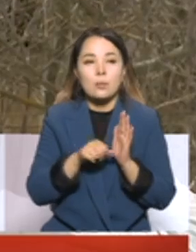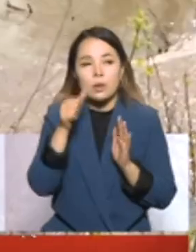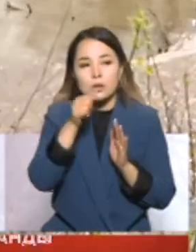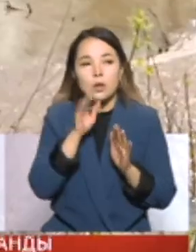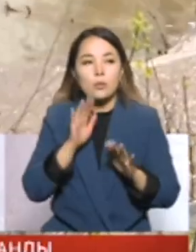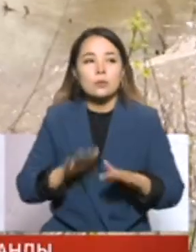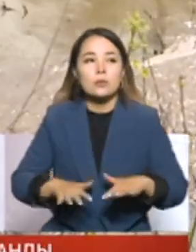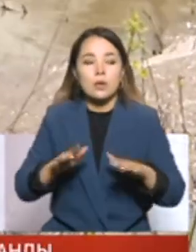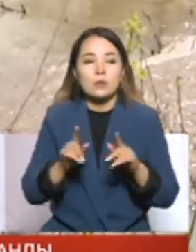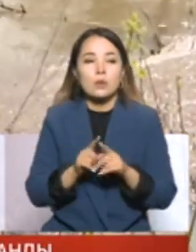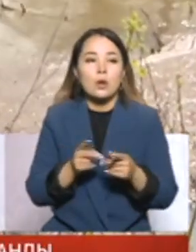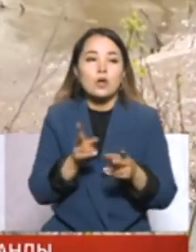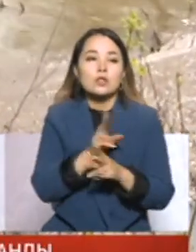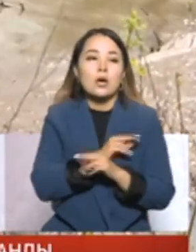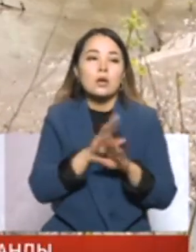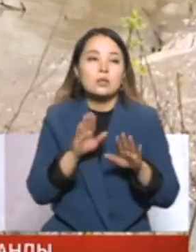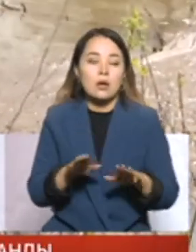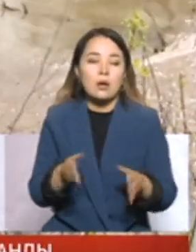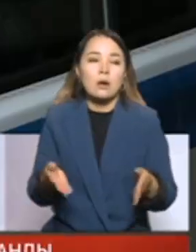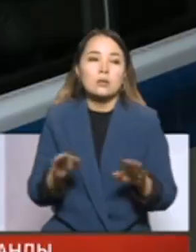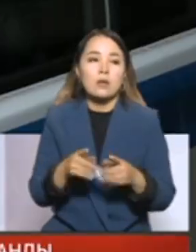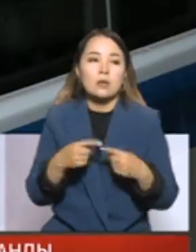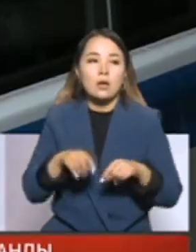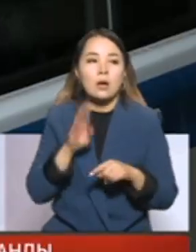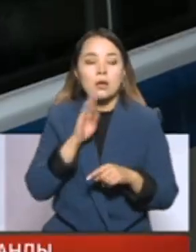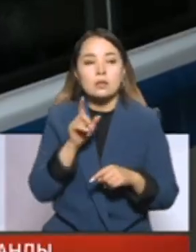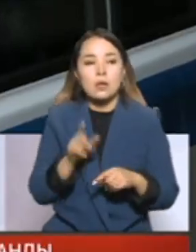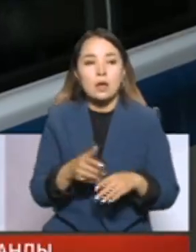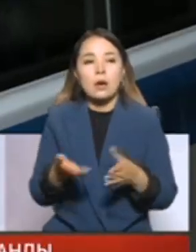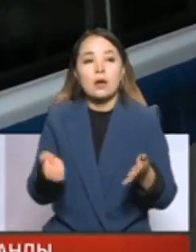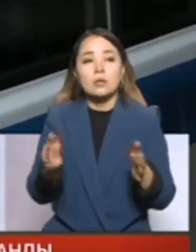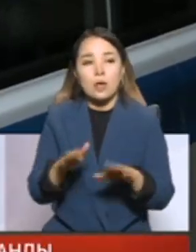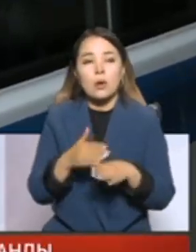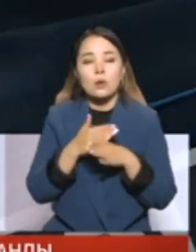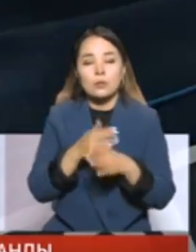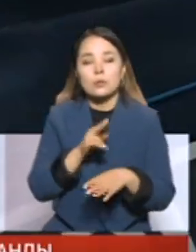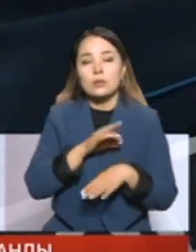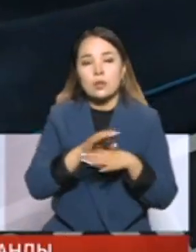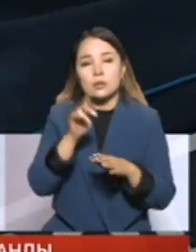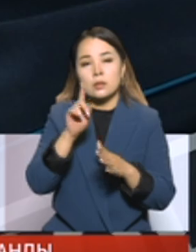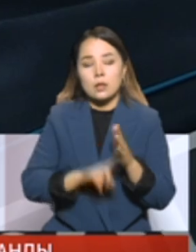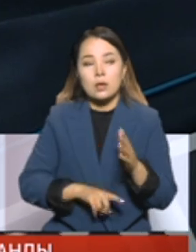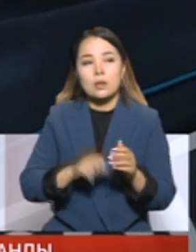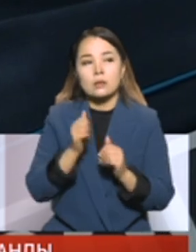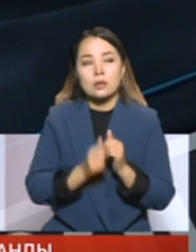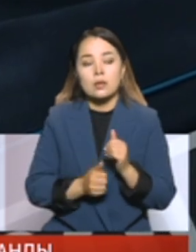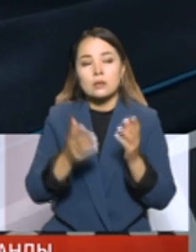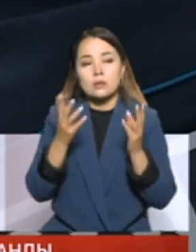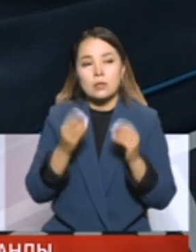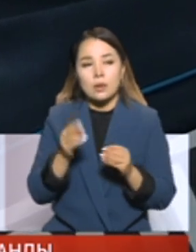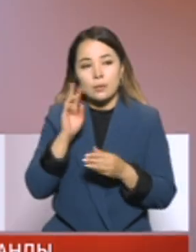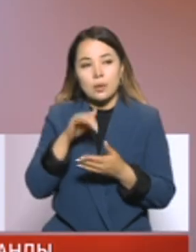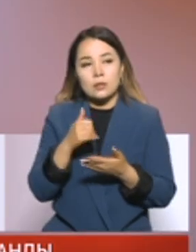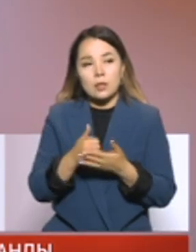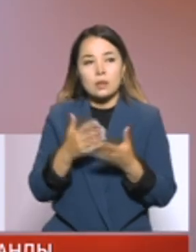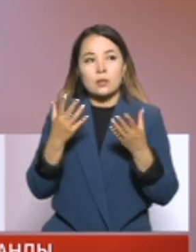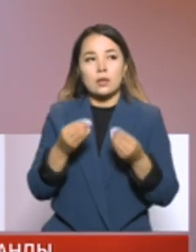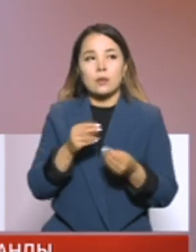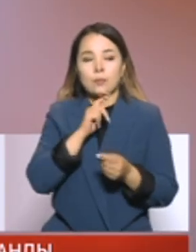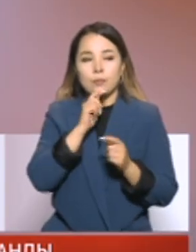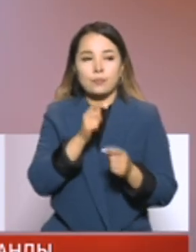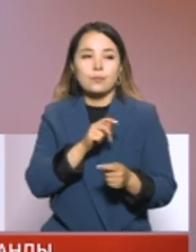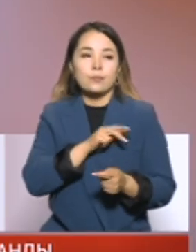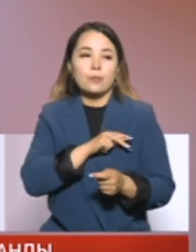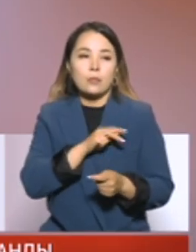су тасқыны кезінде саяжайда қоршауда қалған әйел адамды құтқарған. Қызметіне адал тәртіп сақшысы күні кеше мемлекет басшысы Қасым Жомарт